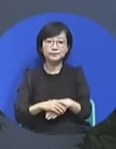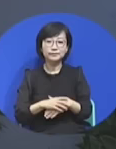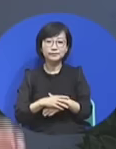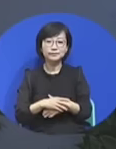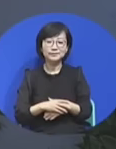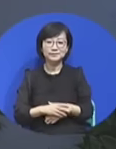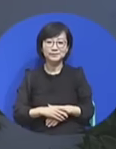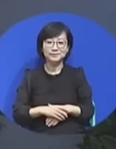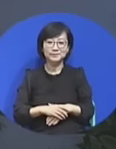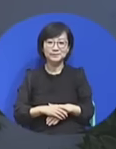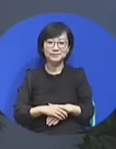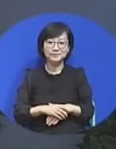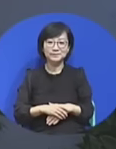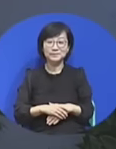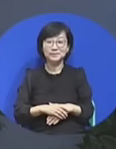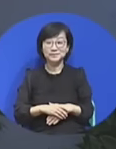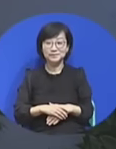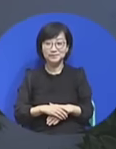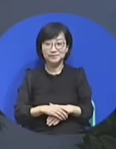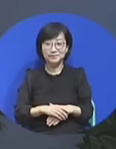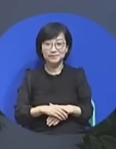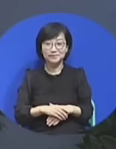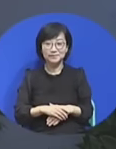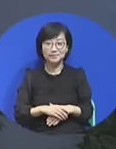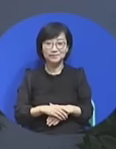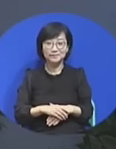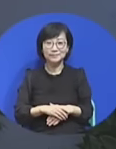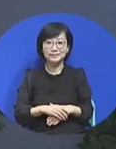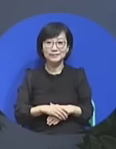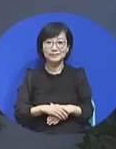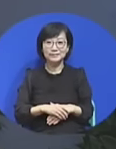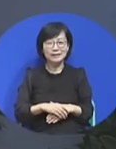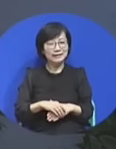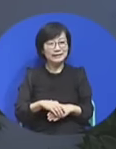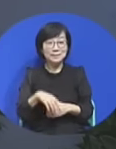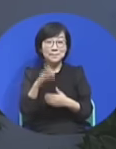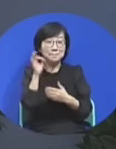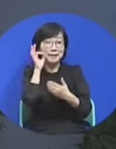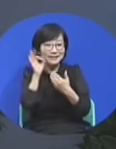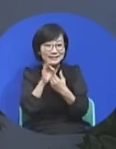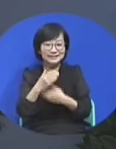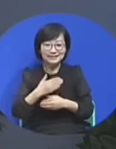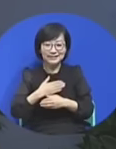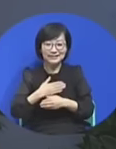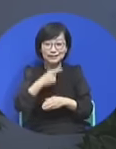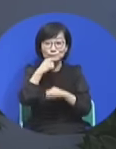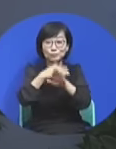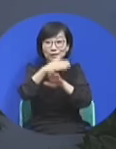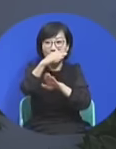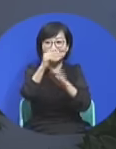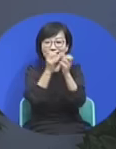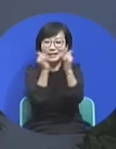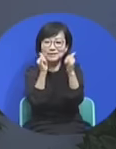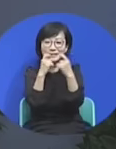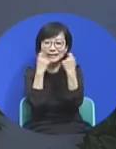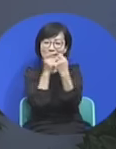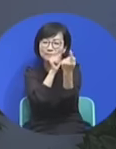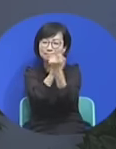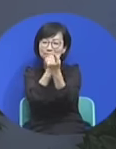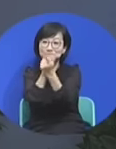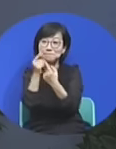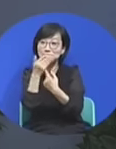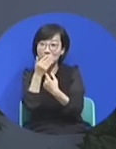사람들을 얘기해 줄 수 있다면 알려주고 싶은 게 있어요. And if I could speak to all of them, there's something that I wanted to let them